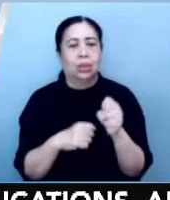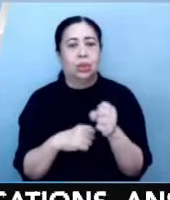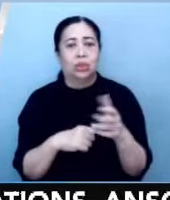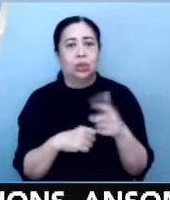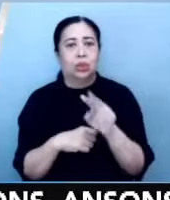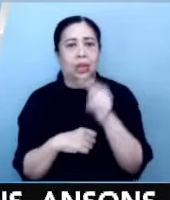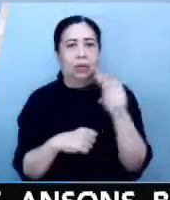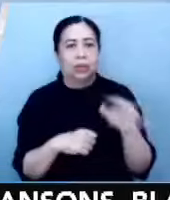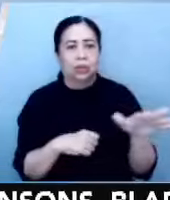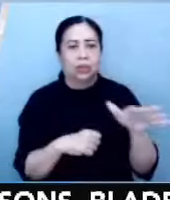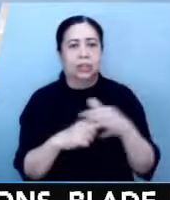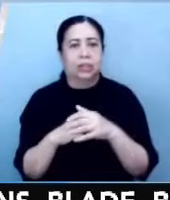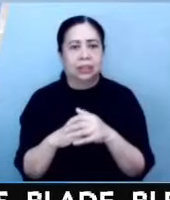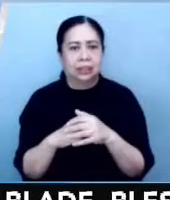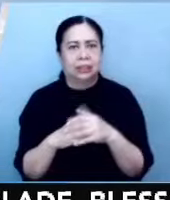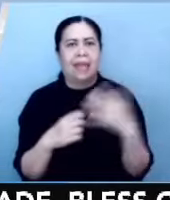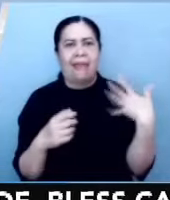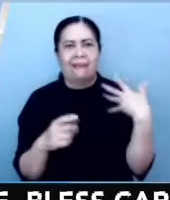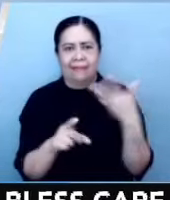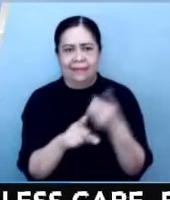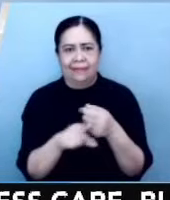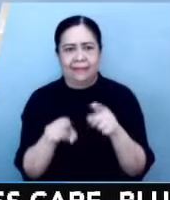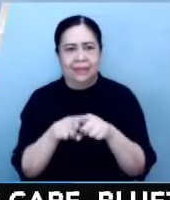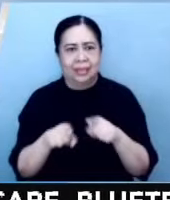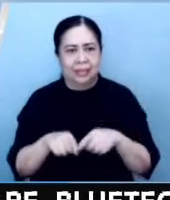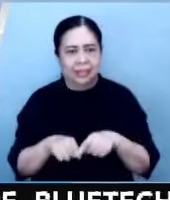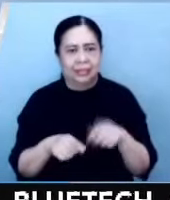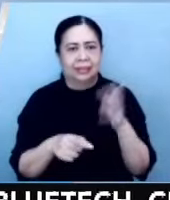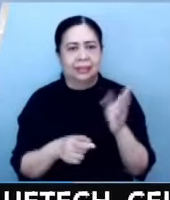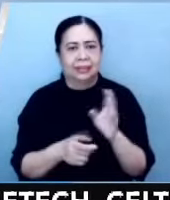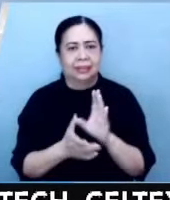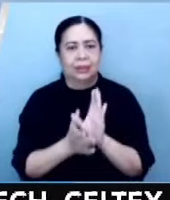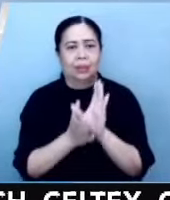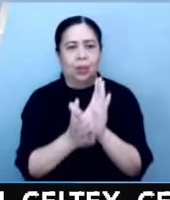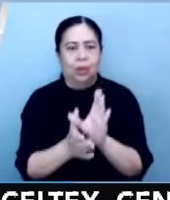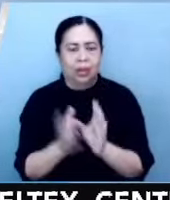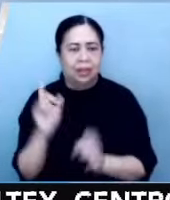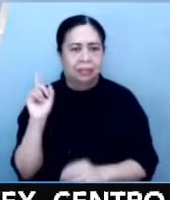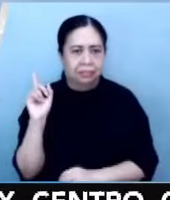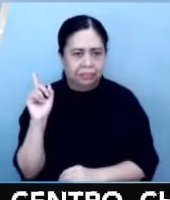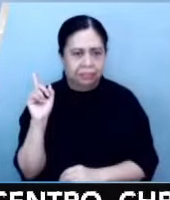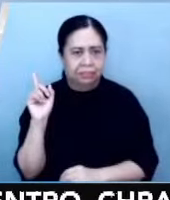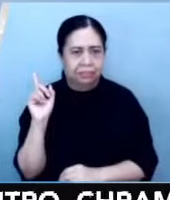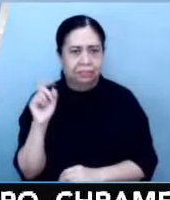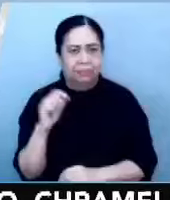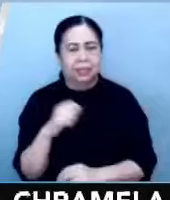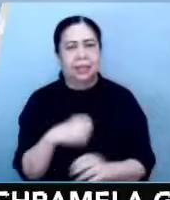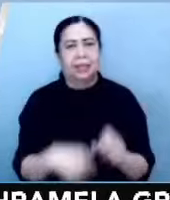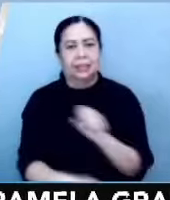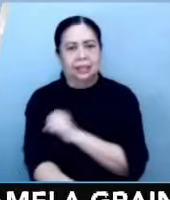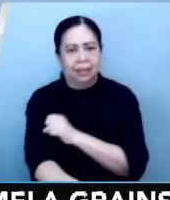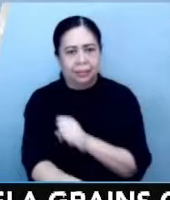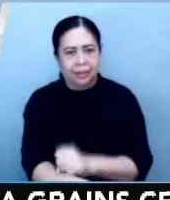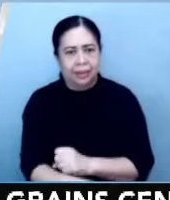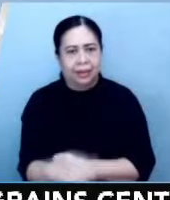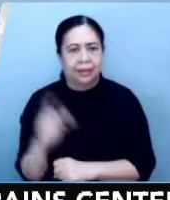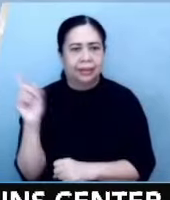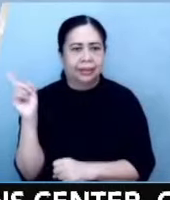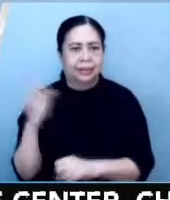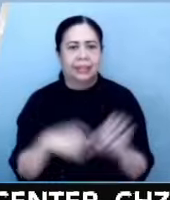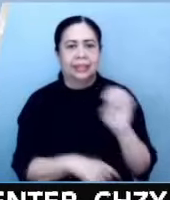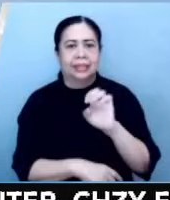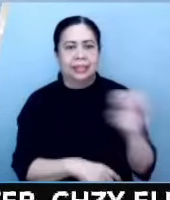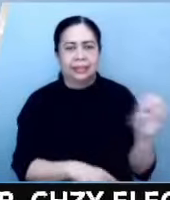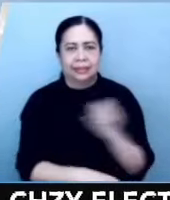Norte. Kontaminado rin ang Dumangkilas Bay sa Zamboanga del Sur, San Pedro Bay sa Samar at Matarinao Bay